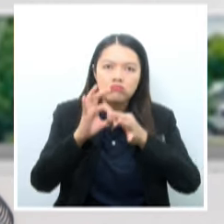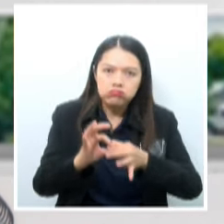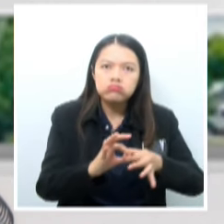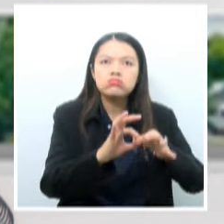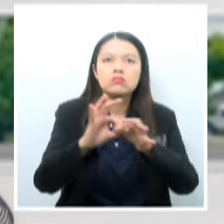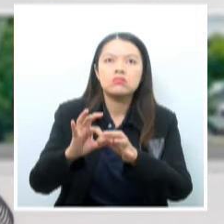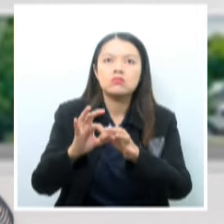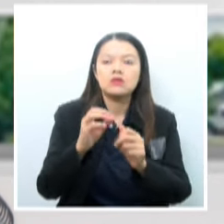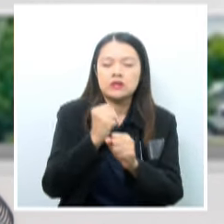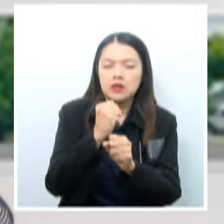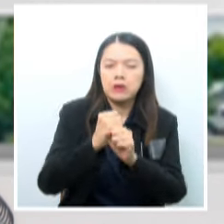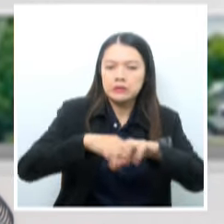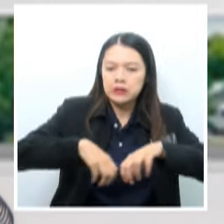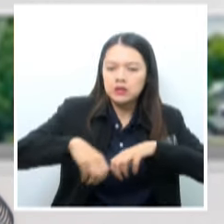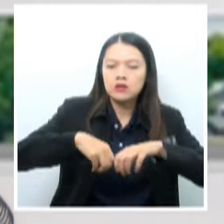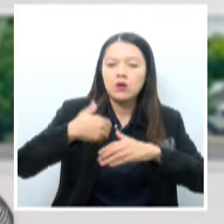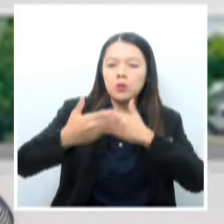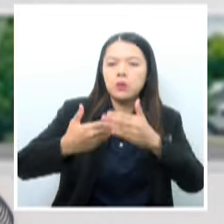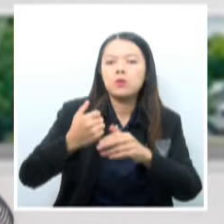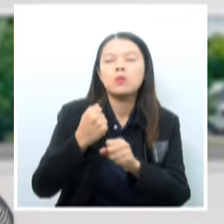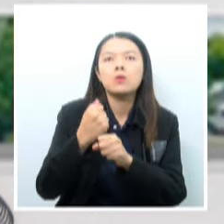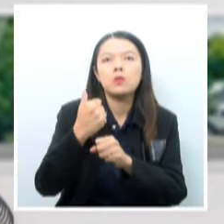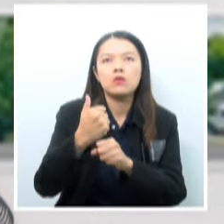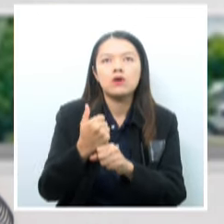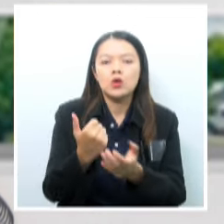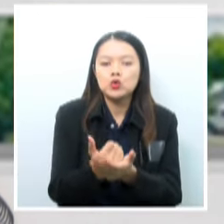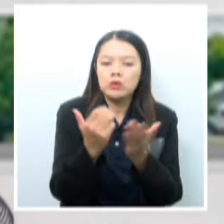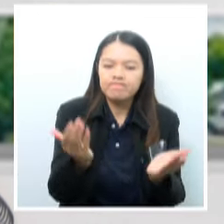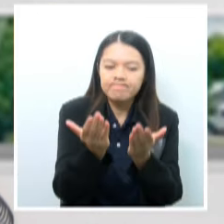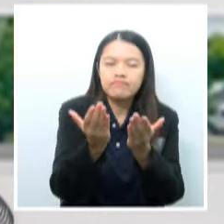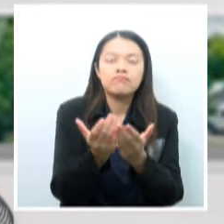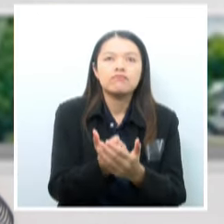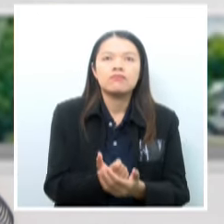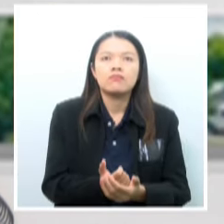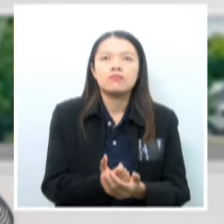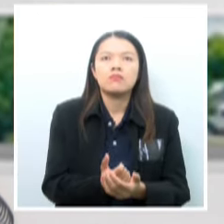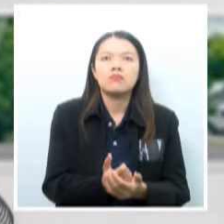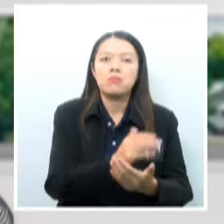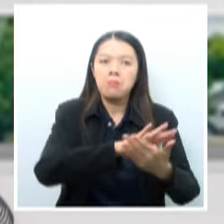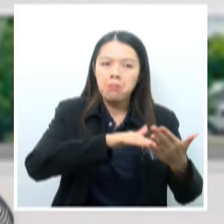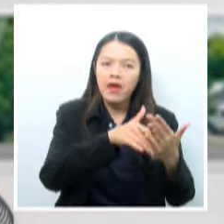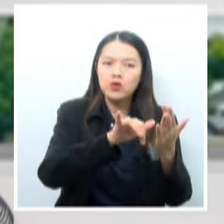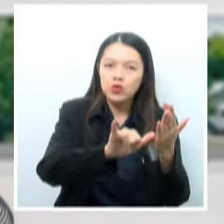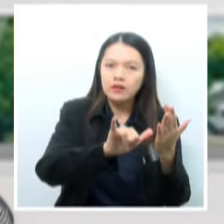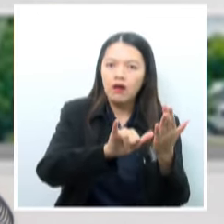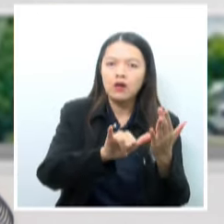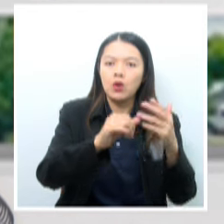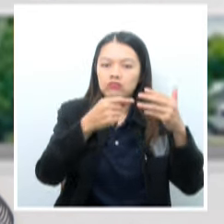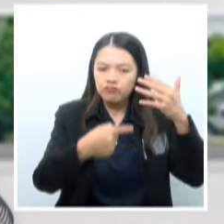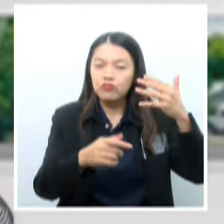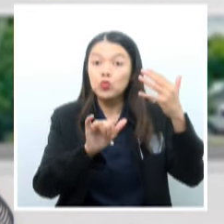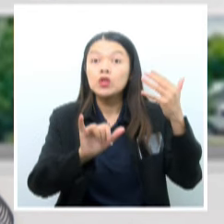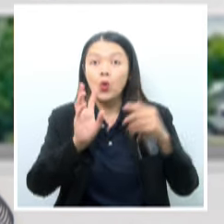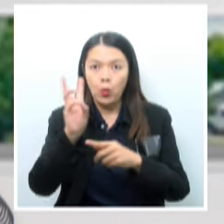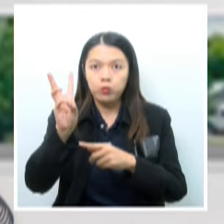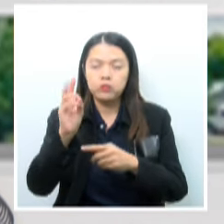ทำให้ประสิทธิภาพในการบริหารมากขึ้นอันนี้ก็ซัพพอร์ตหรือว่าสนับสนุนยุทธศาสตร์ชาติยุทธที่6ด้วยทั้งหมดเนี่ยเ